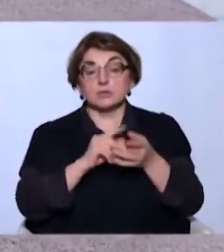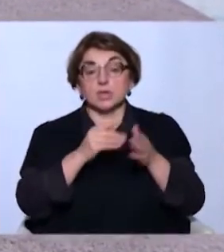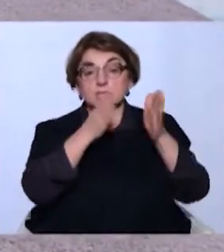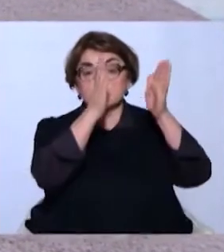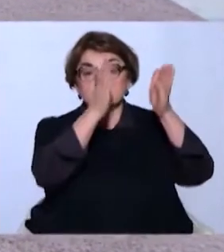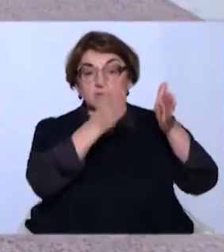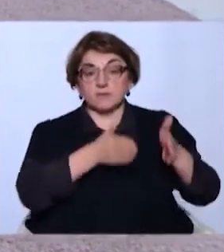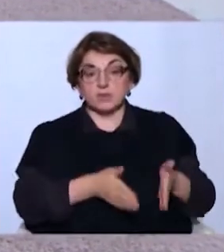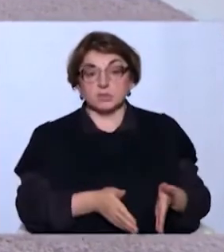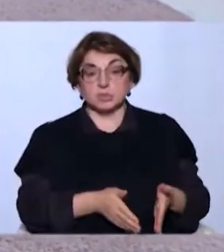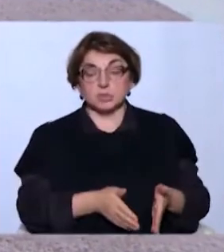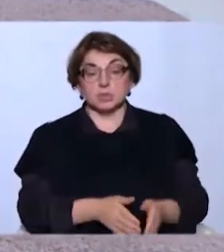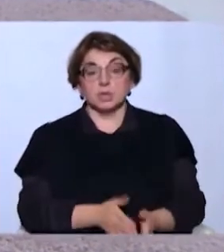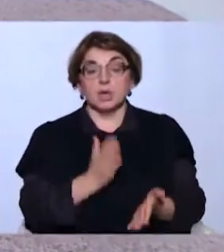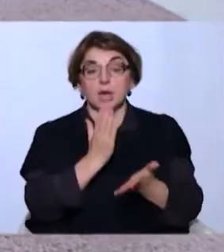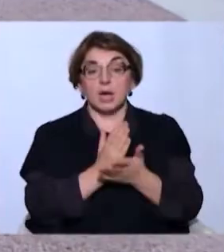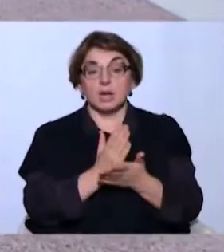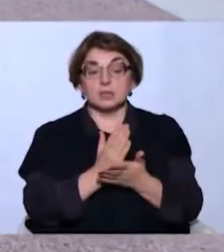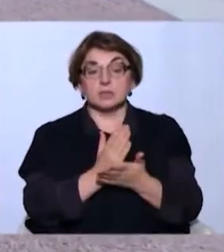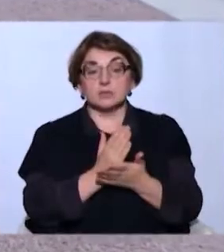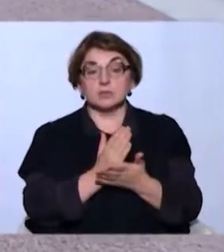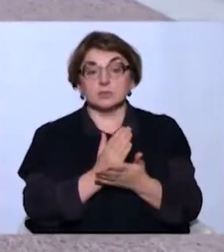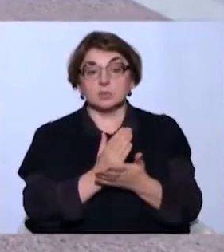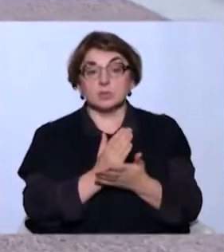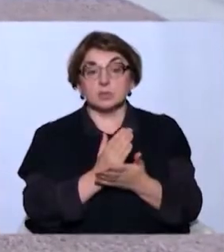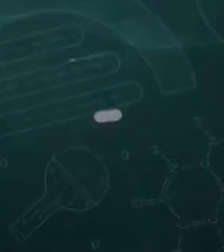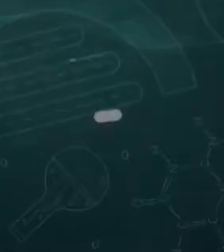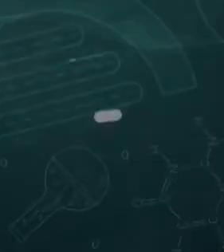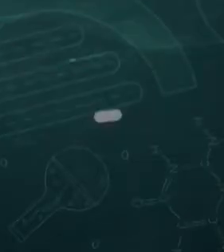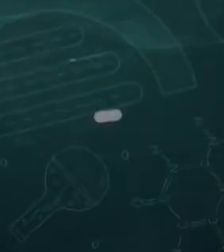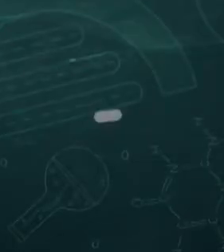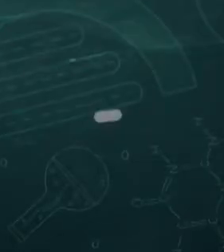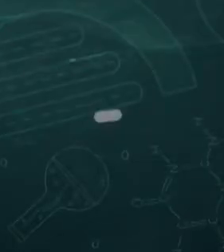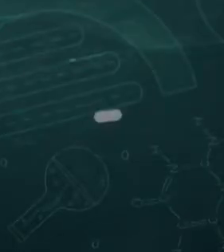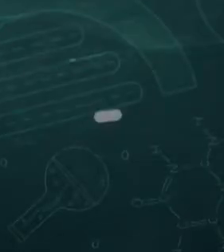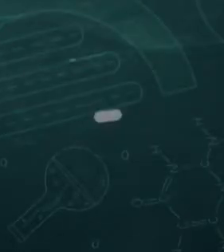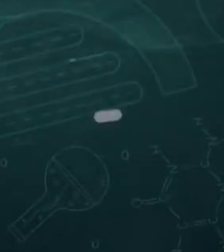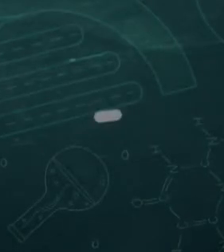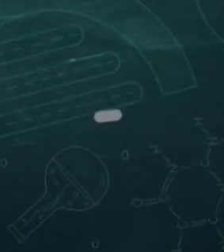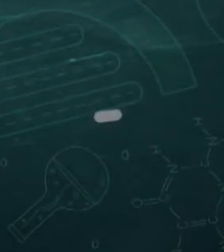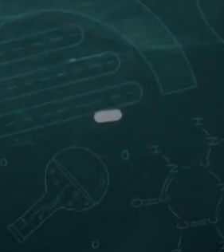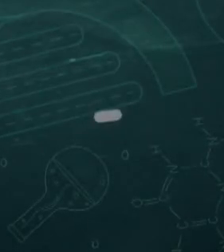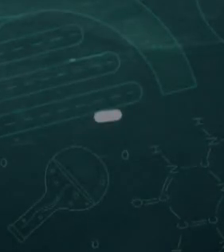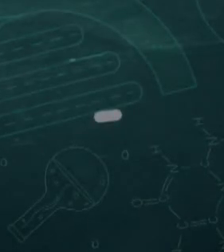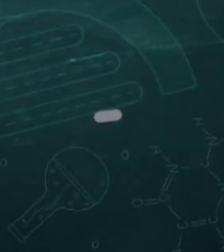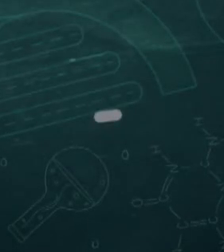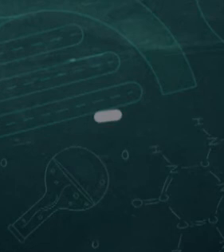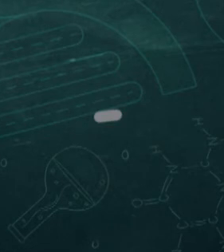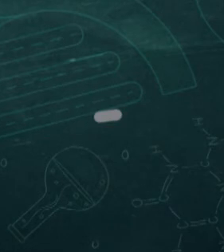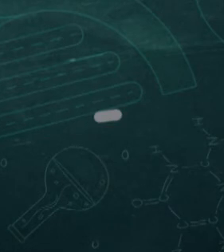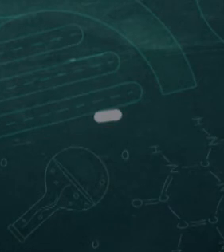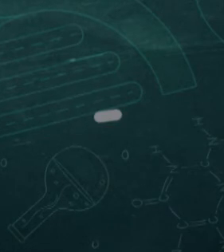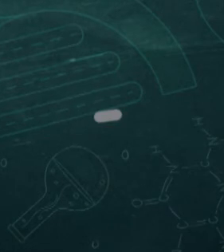სვეტში არის მოცემული ფეხსაცმელთა ტიპის დამახასიათებელი ნიშნები, კიბოსნაირთა